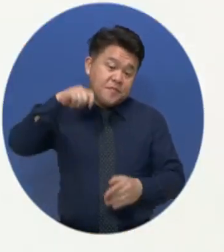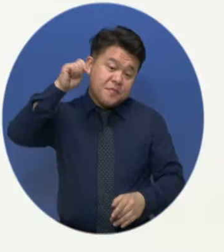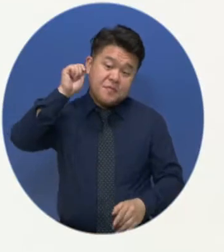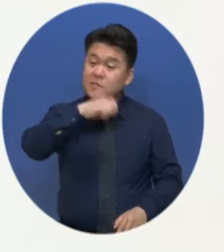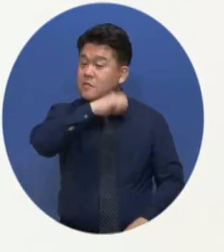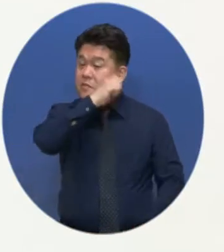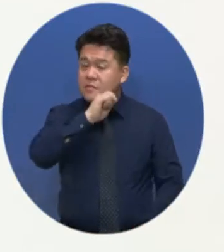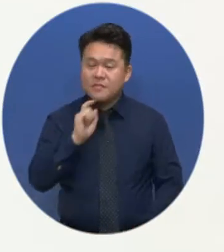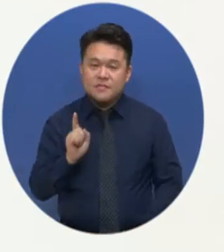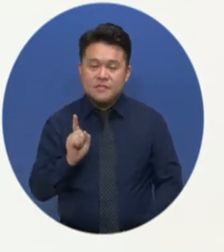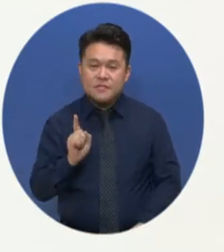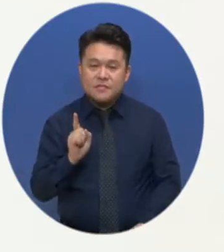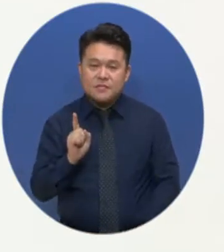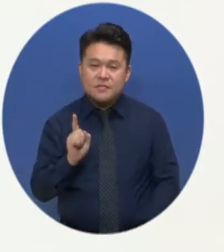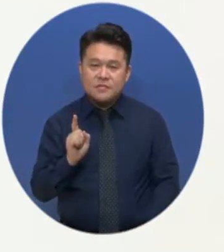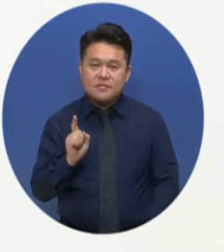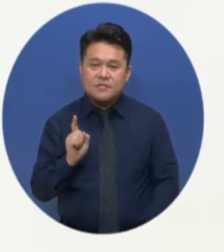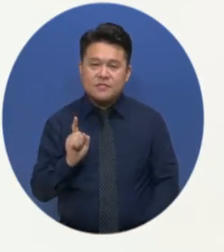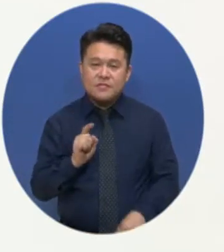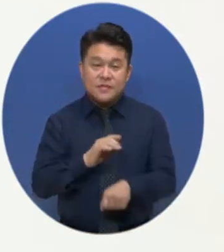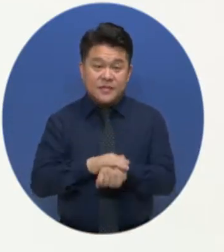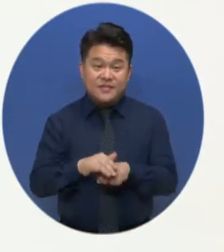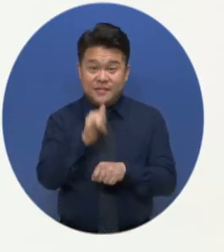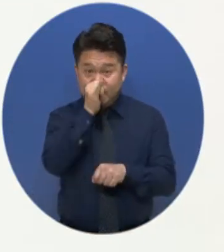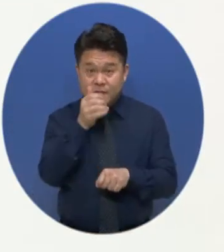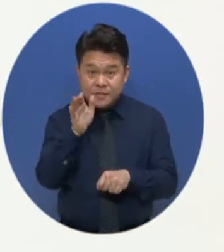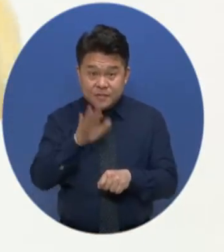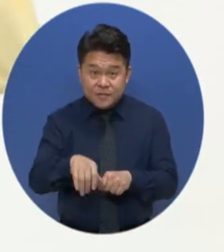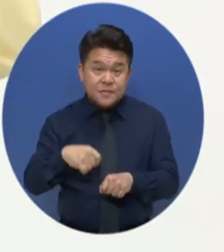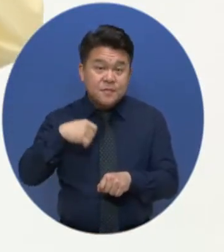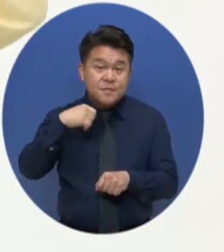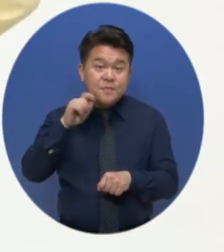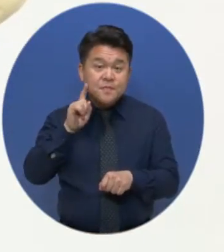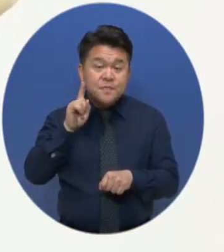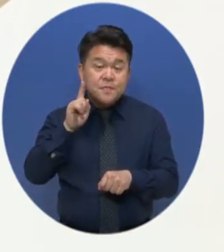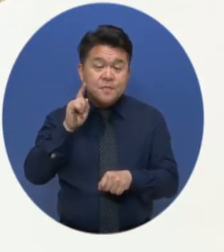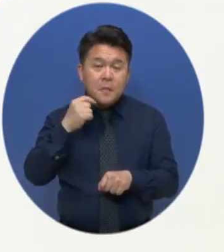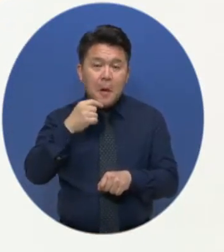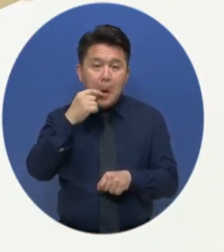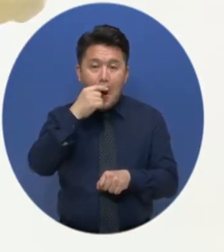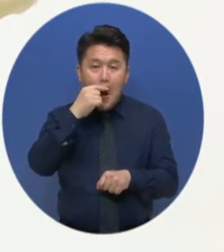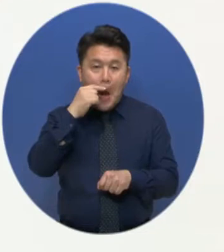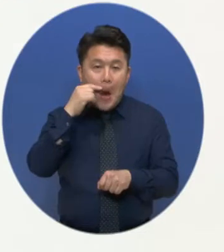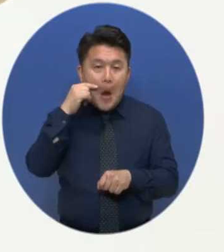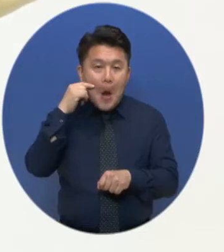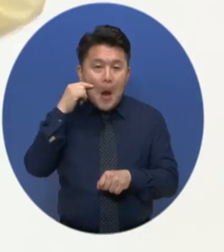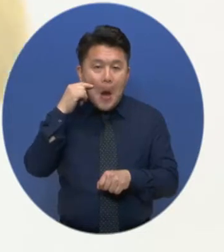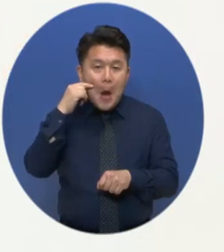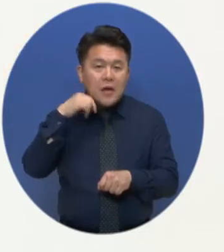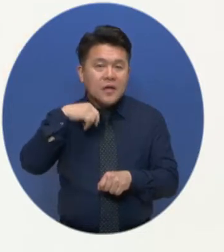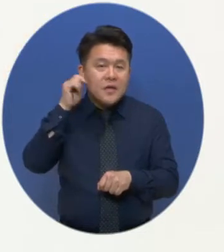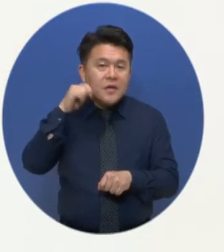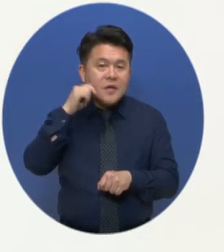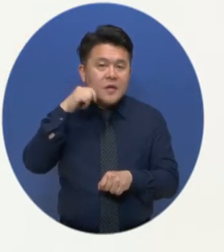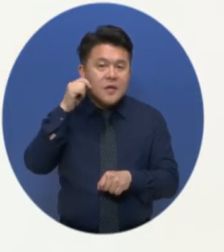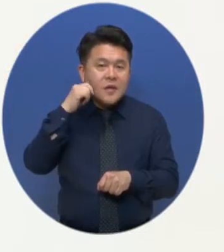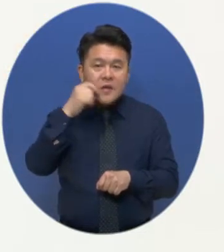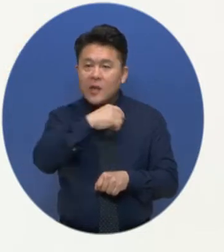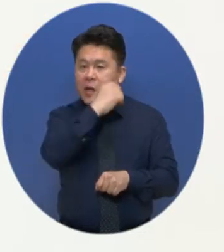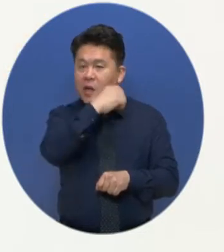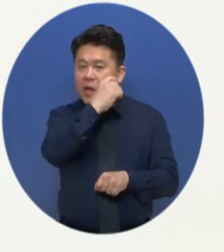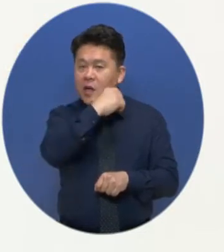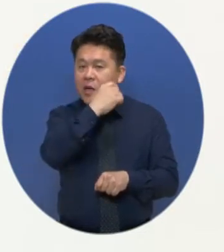여성분들의 경우에는 볼터치를 이제 잘 하시잖아요. 네. 근데 볼터치를 요 코 여기 아래쪽으로 딱 얼굴에서 이렇게